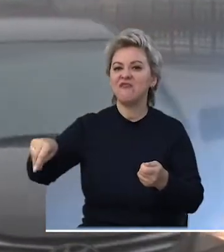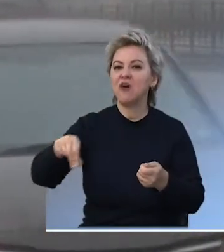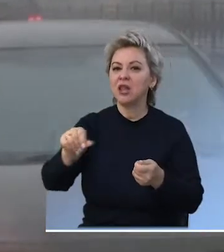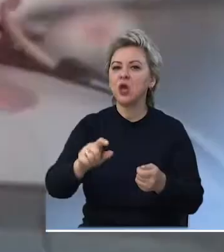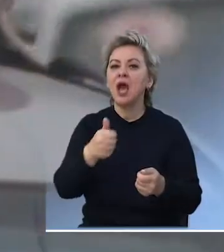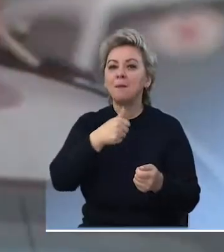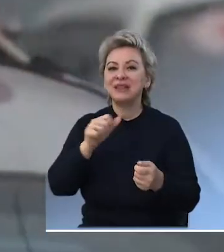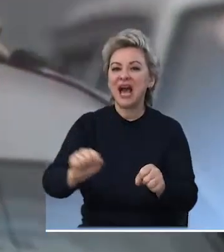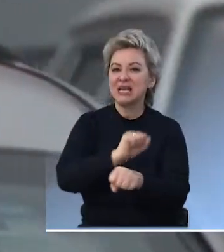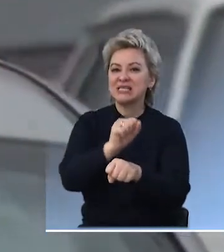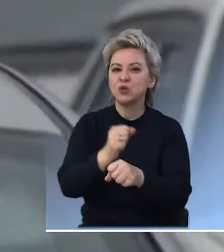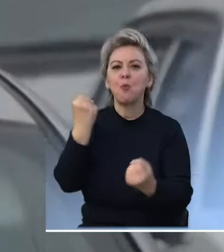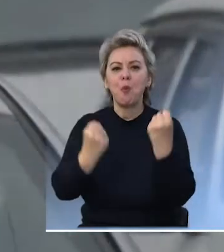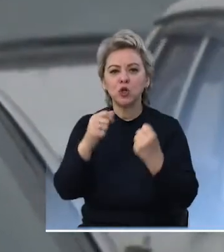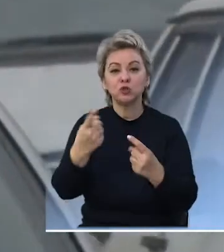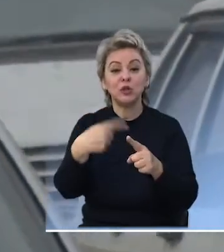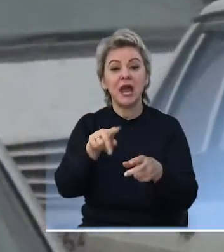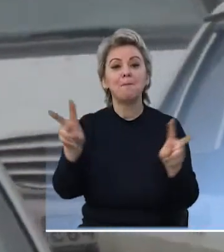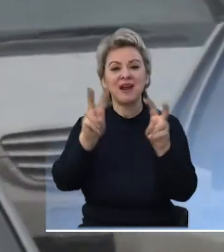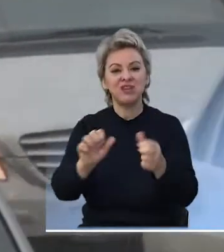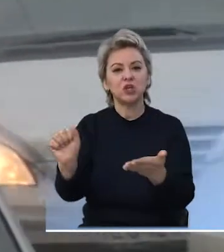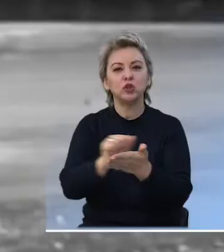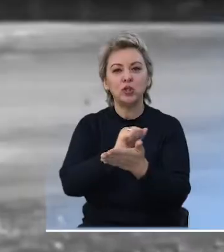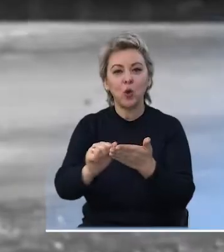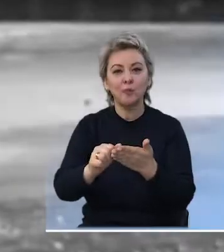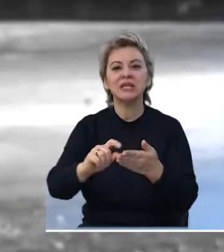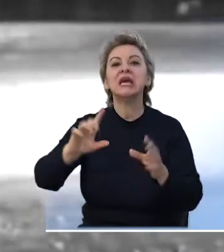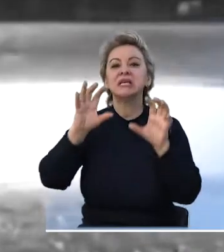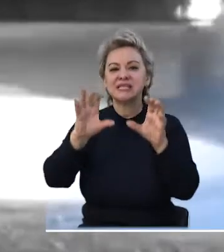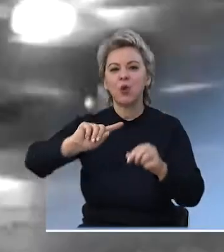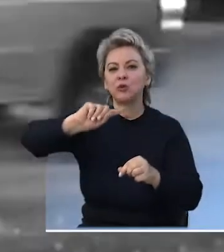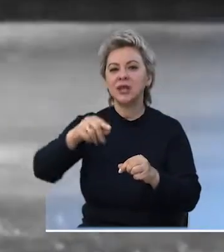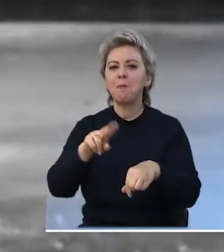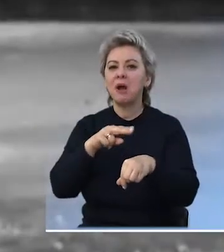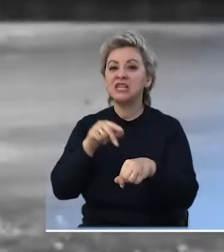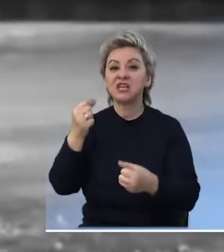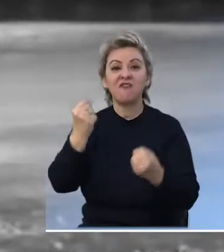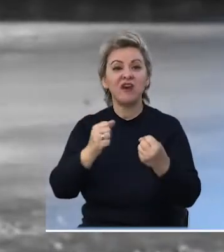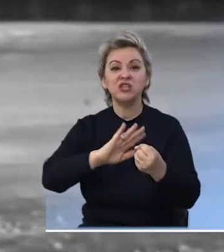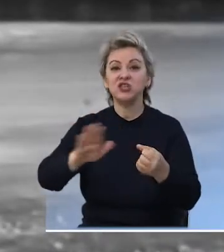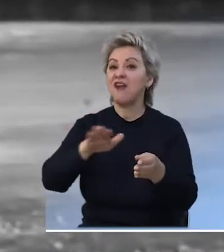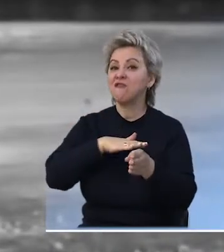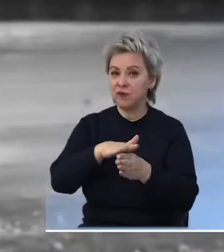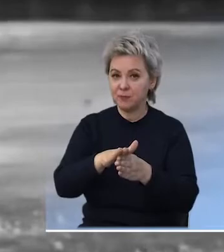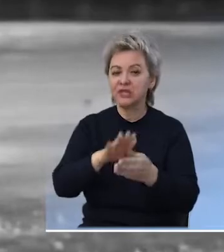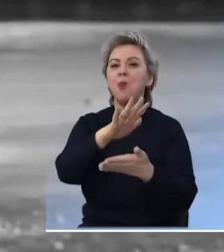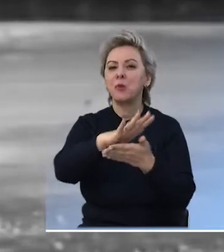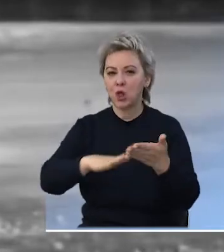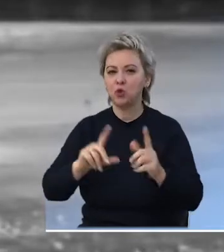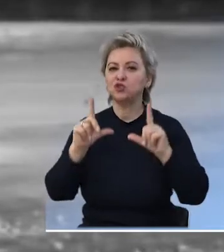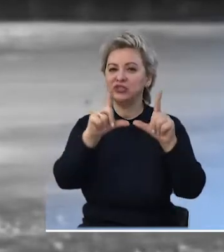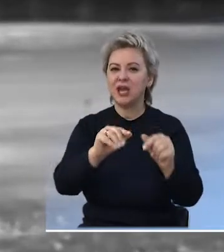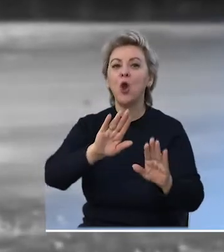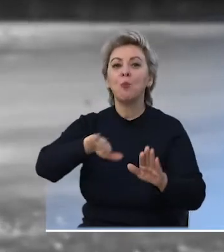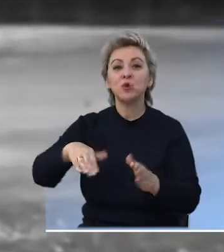Волгодонская пытались остановить автомобиль УАЗ «Патриот» для проверки документов. Законное требование полицейских водитель проигнорировал и